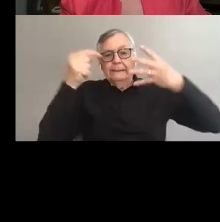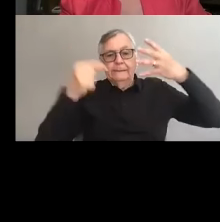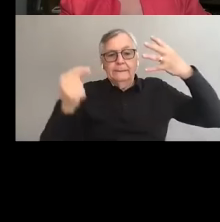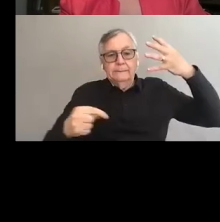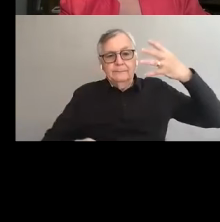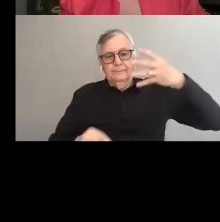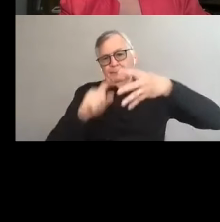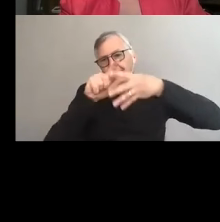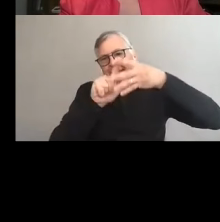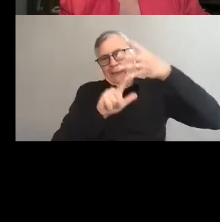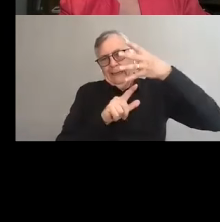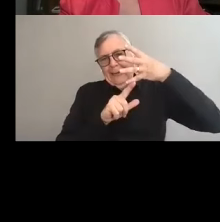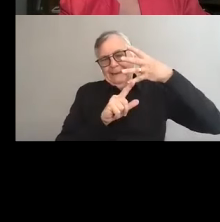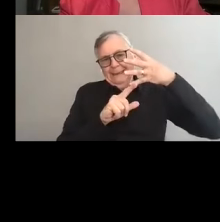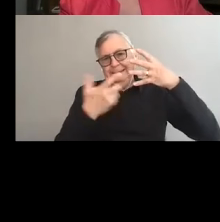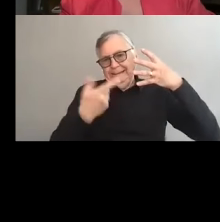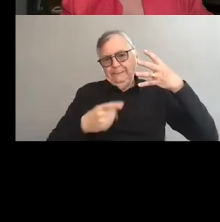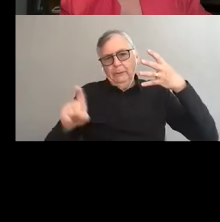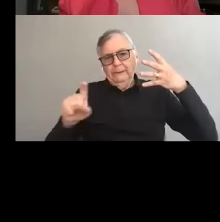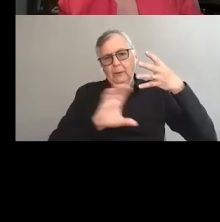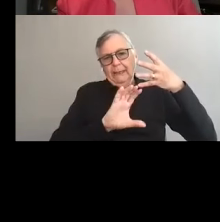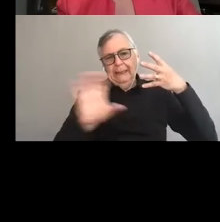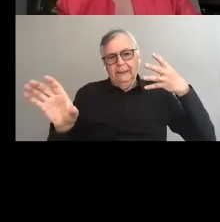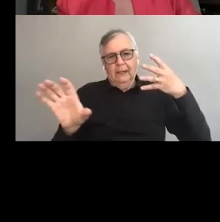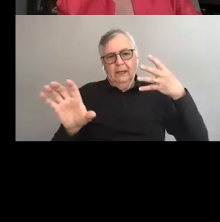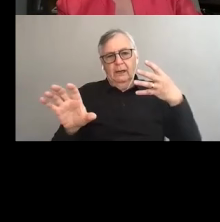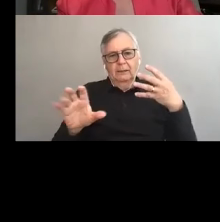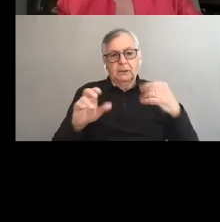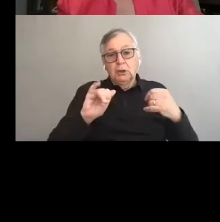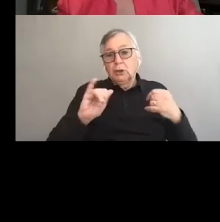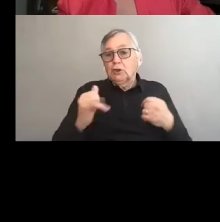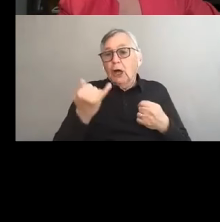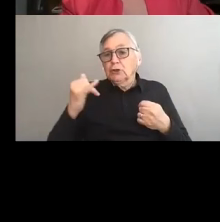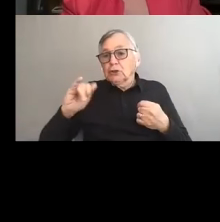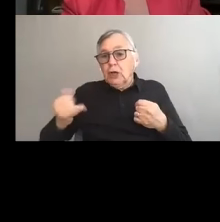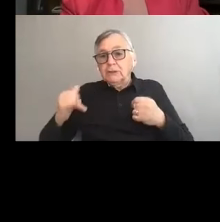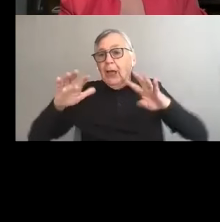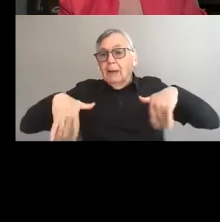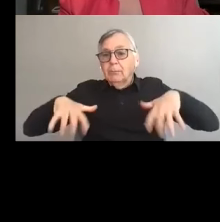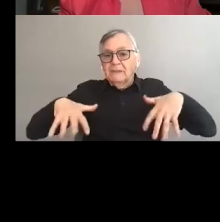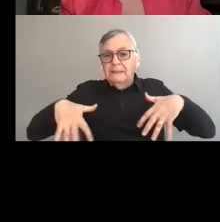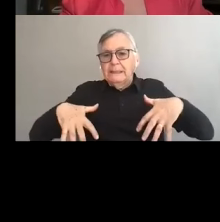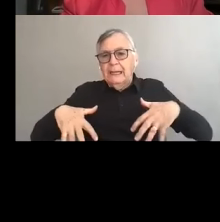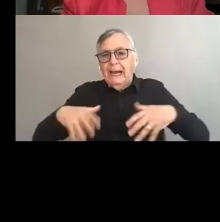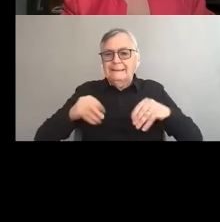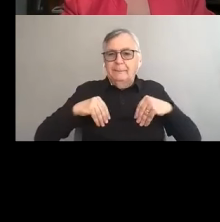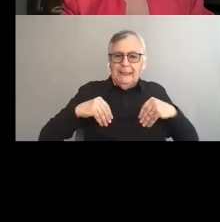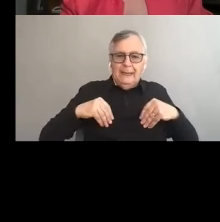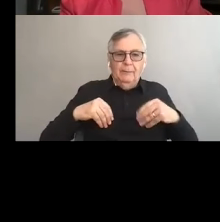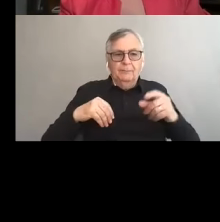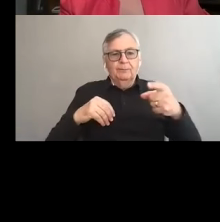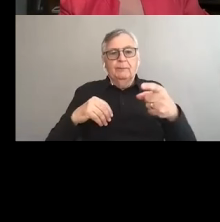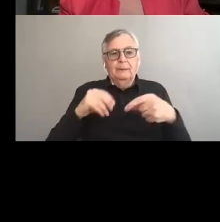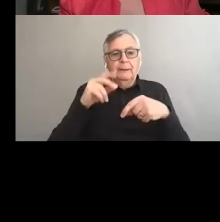a 4 vaccins qui sont disponibles au Canada. Bien, Johnson & Johnson n'est pas encore disponible, mais ça va venir. Donc, on a le vaccin